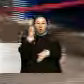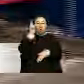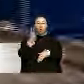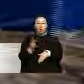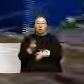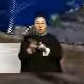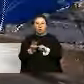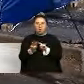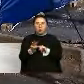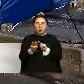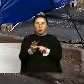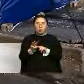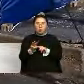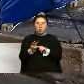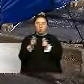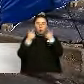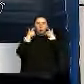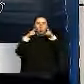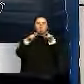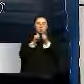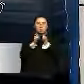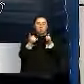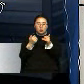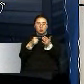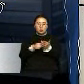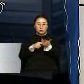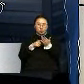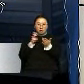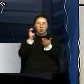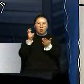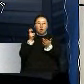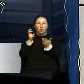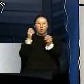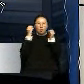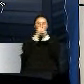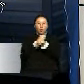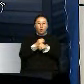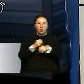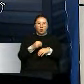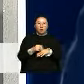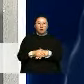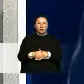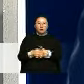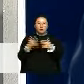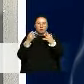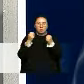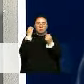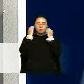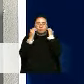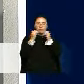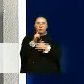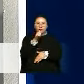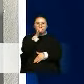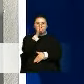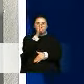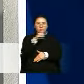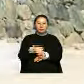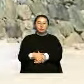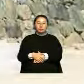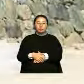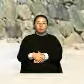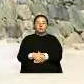광주에 이게 확진 환자가 생겨났나 보다. 이렇게 오인을 해가지고 많은 혼선이 있었습니다.